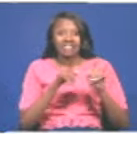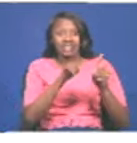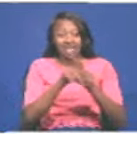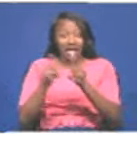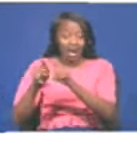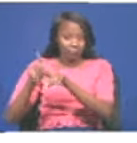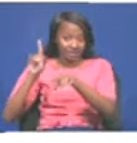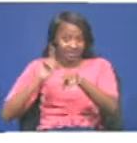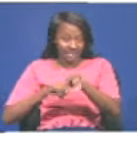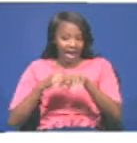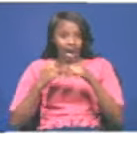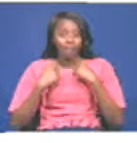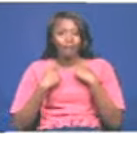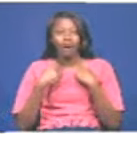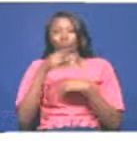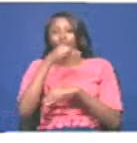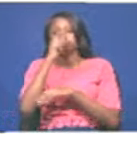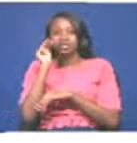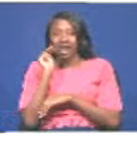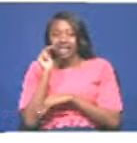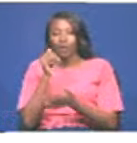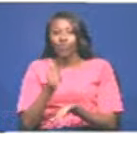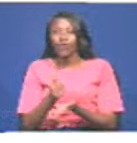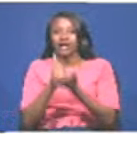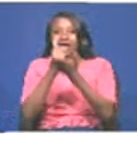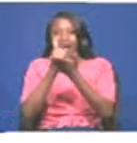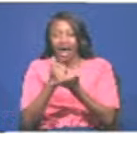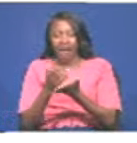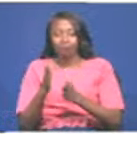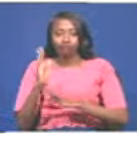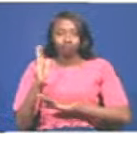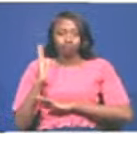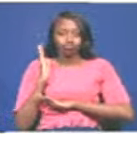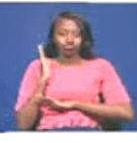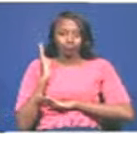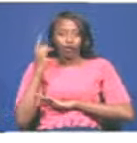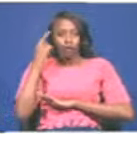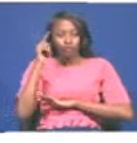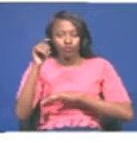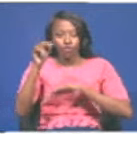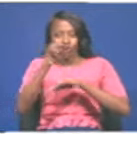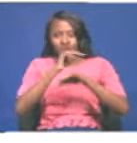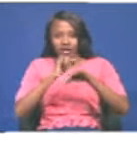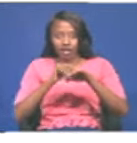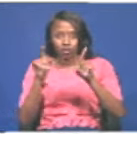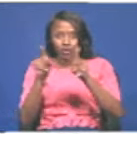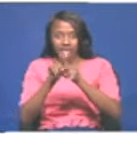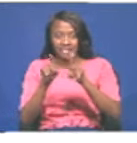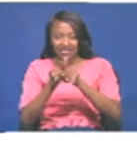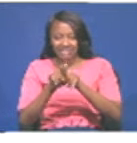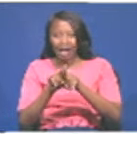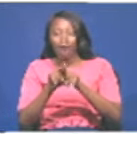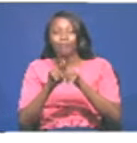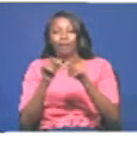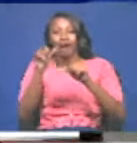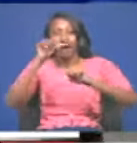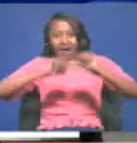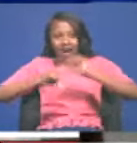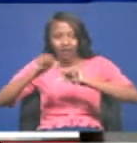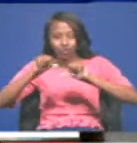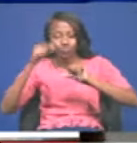Mudavadi atakuwa akishikwa ushirikiano na wizara ya usalama wa kitaifa na usimamizi wa kitaifa. Atakuwa atasimamia utekelezaji wa